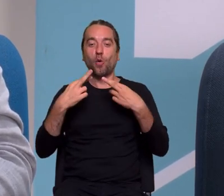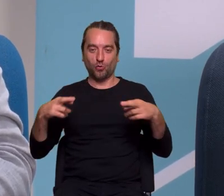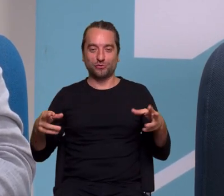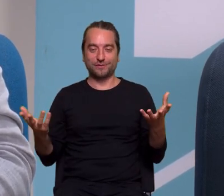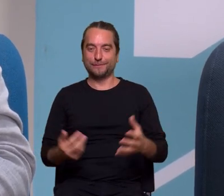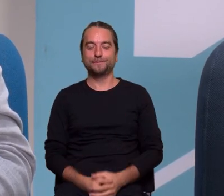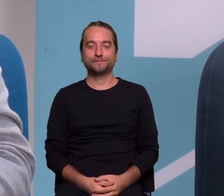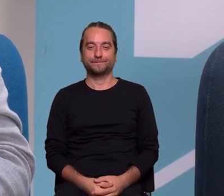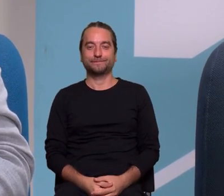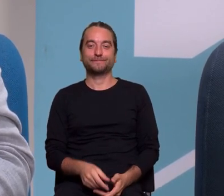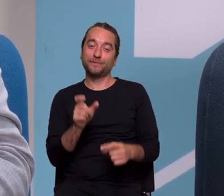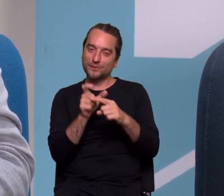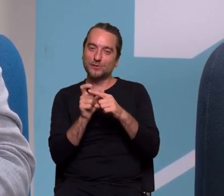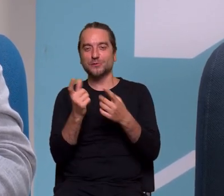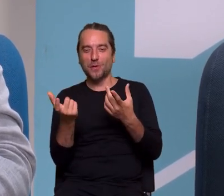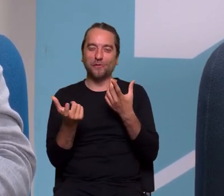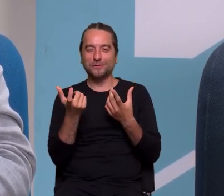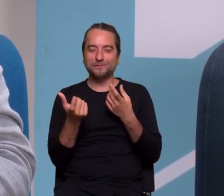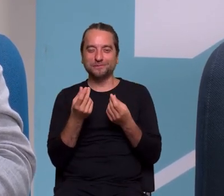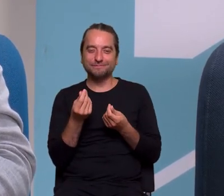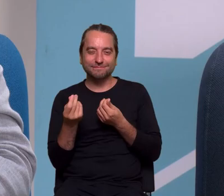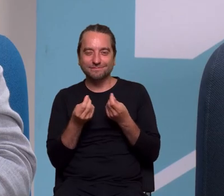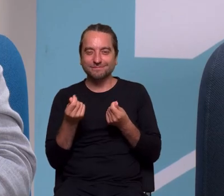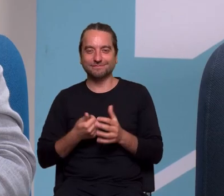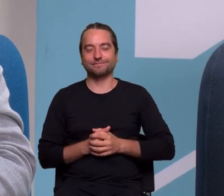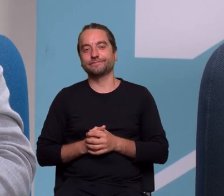bardzo specyficzne.